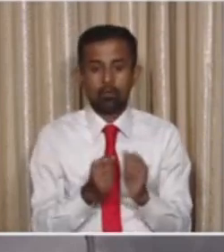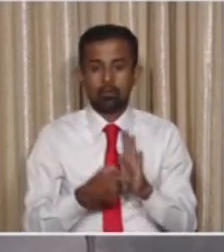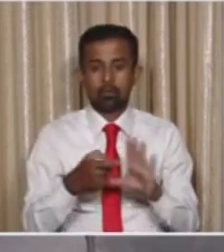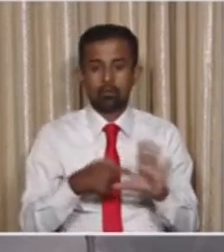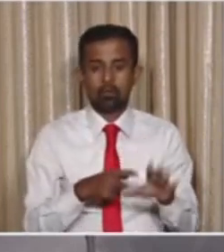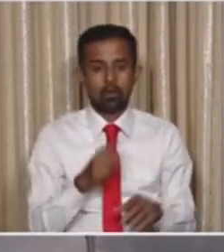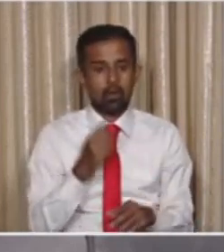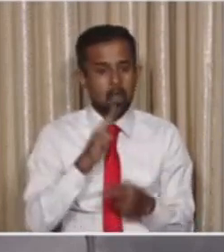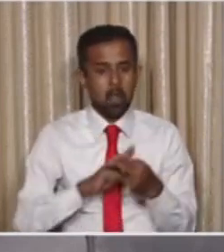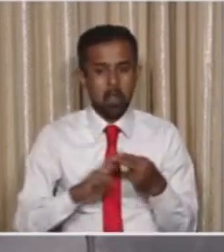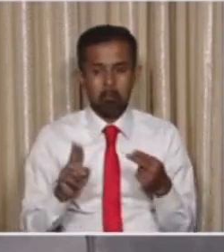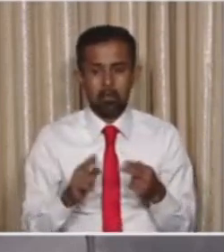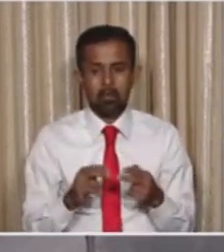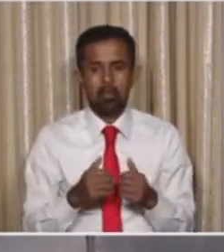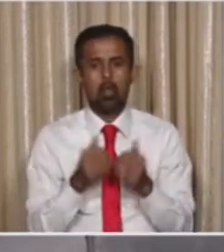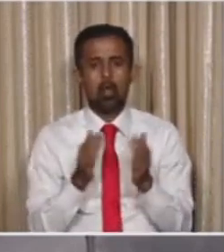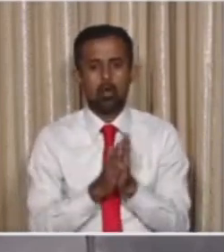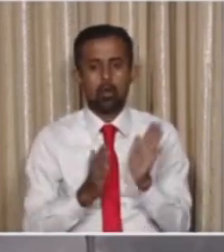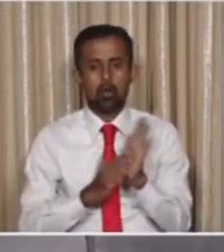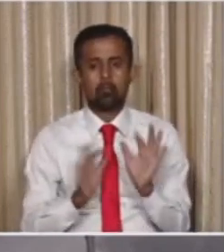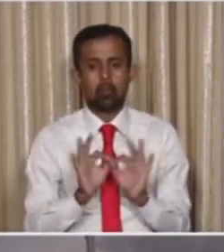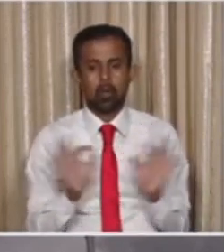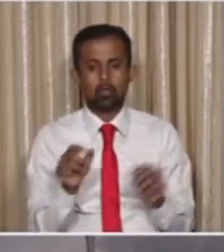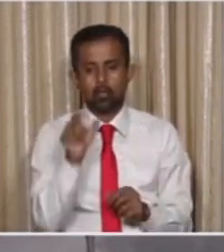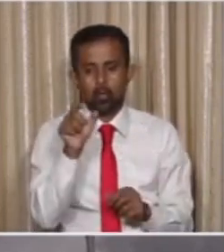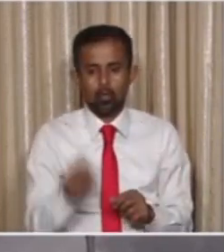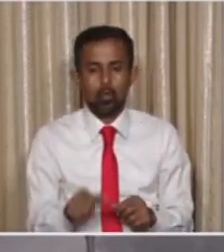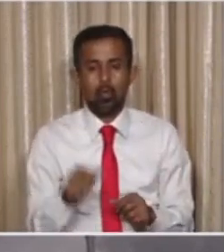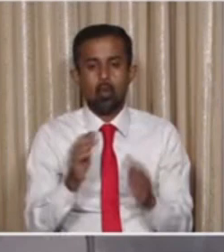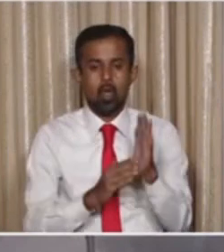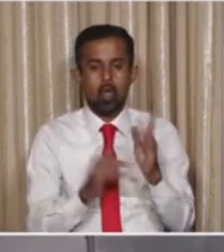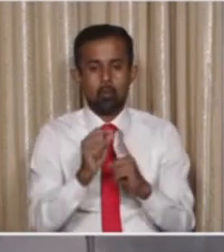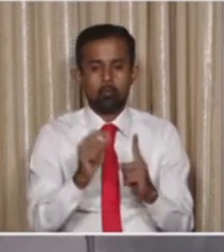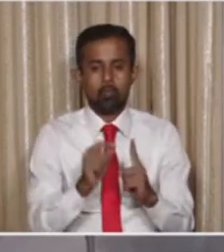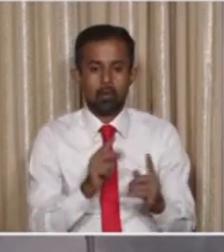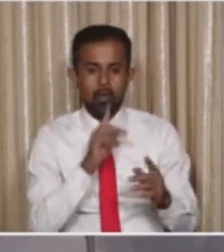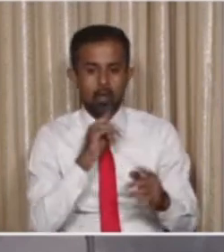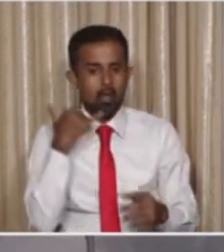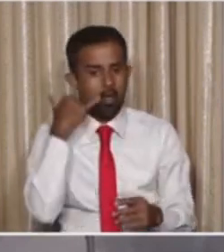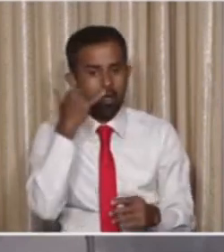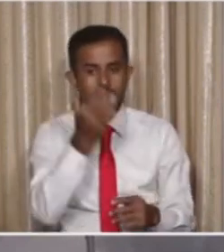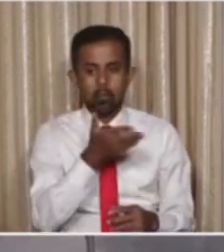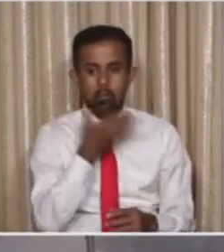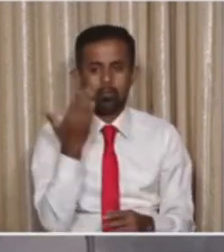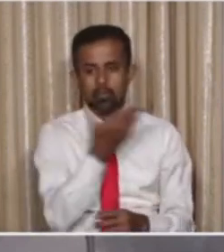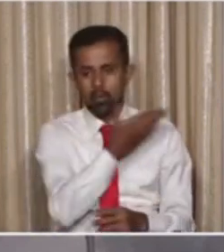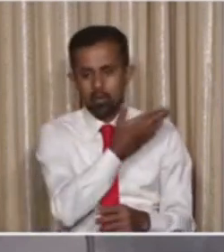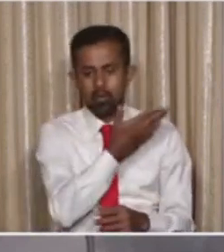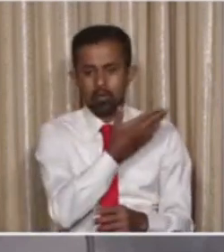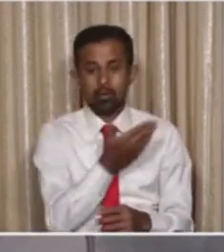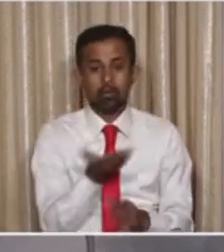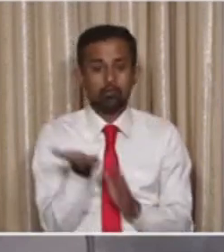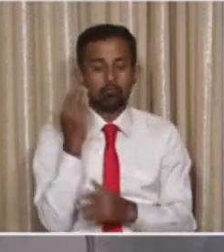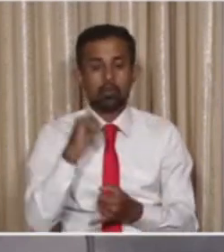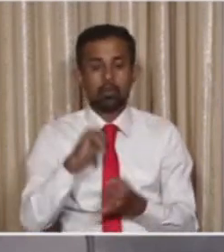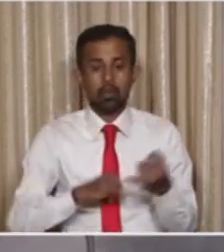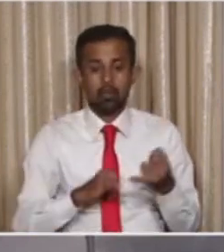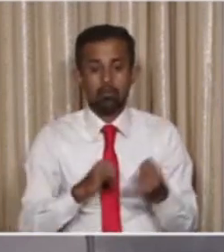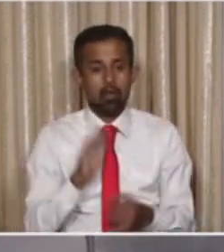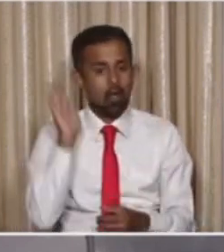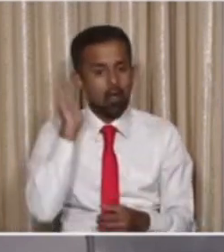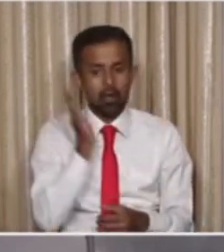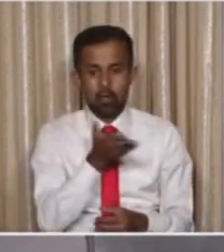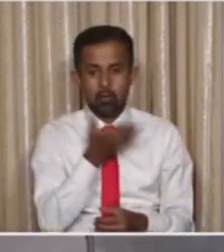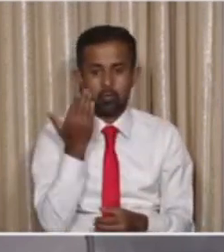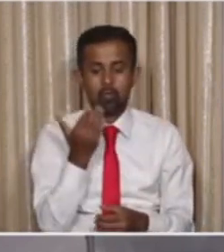එපා. ඊළඟට ඕනම මාධ්‍යවේදිකුට දැන් එහෙම නැත්නම් ඕනම ඇමතිකරුවෙකුට මන්ත්‍රීකුට කතා කරලා අහන්න පුළුවන් හිටපු ජනාධිපතිතුමාගෙන්, හොඳ හිටපු විදේශ ලේකම්තුමාගෙන් මේ ගැන. මොකද